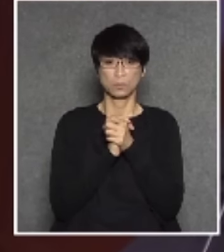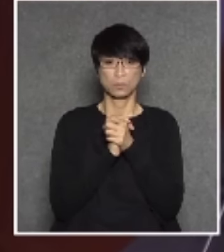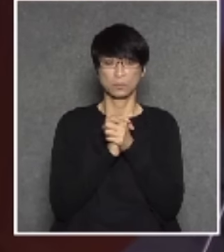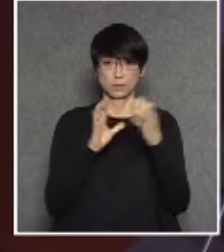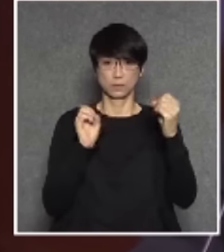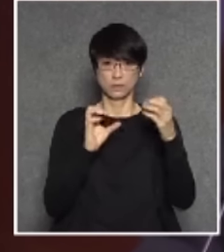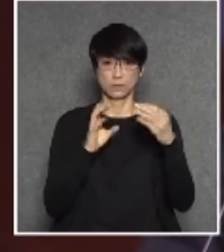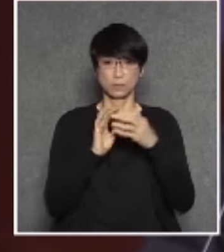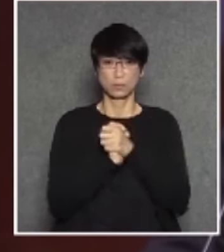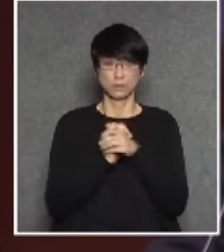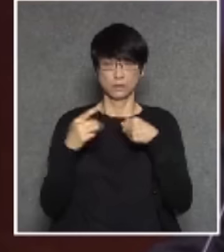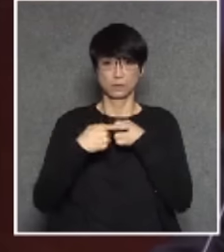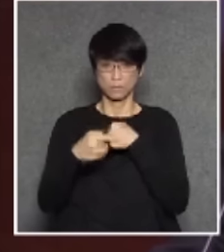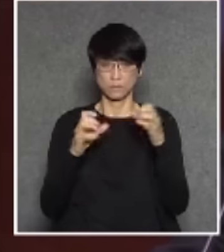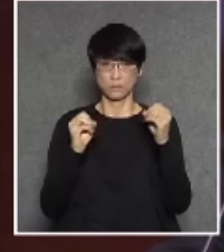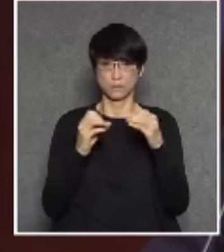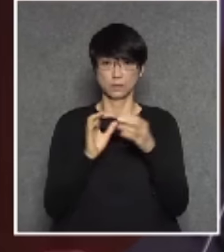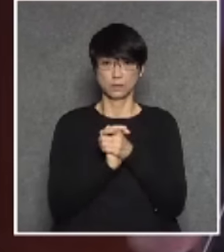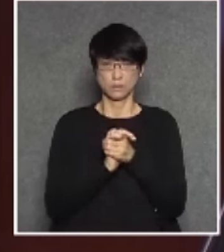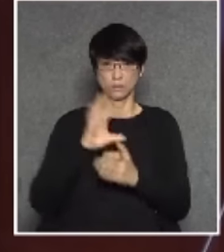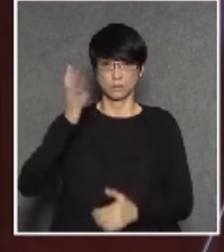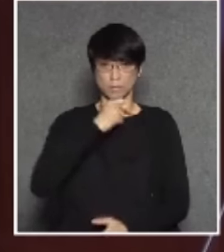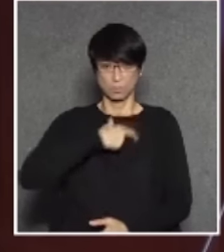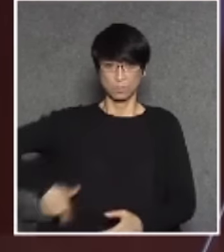質詢。第一項質詢，黃毓民議員。